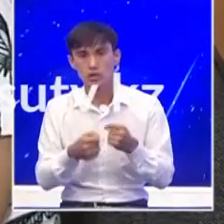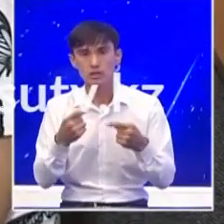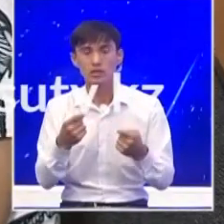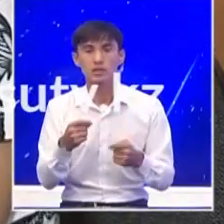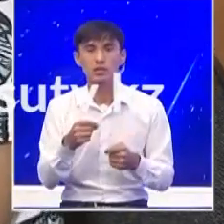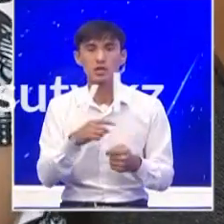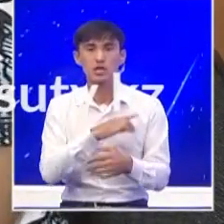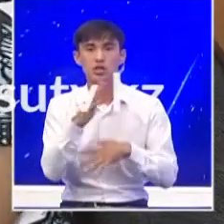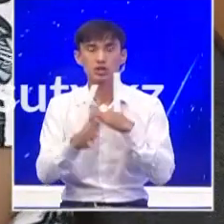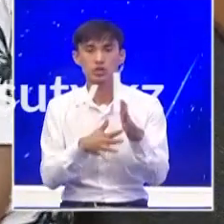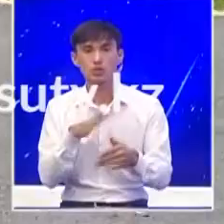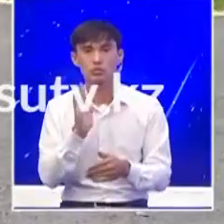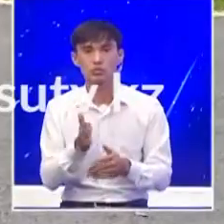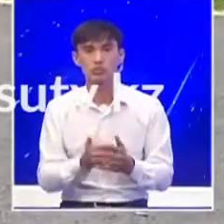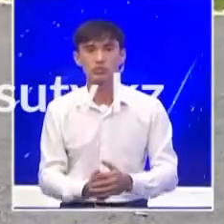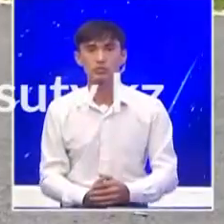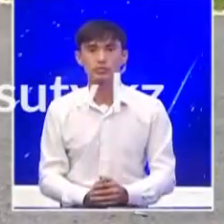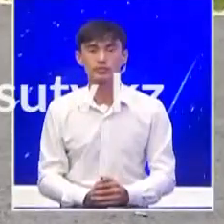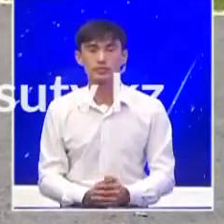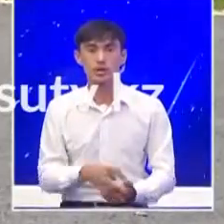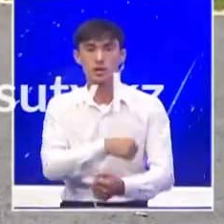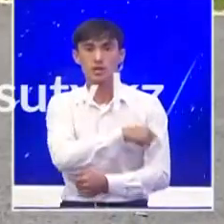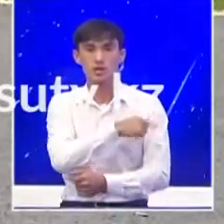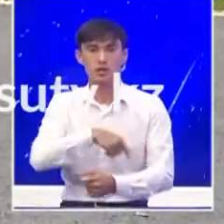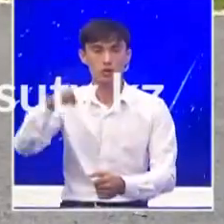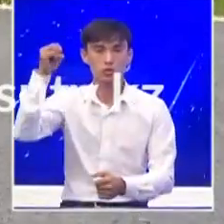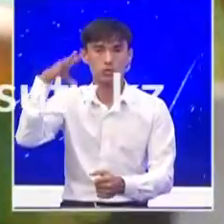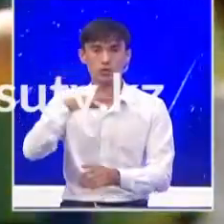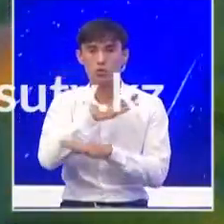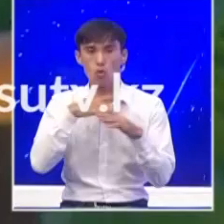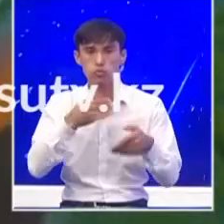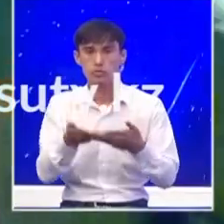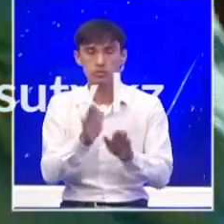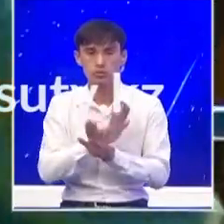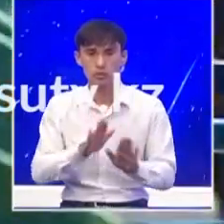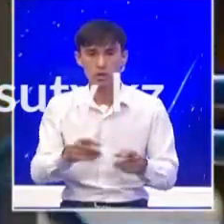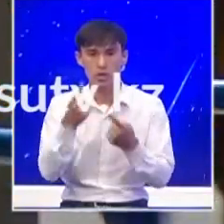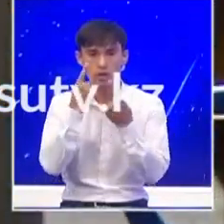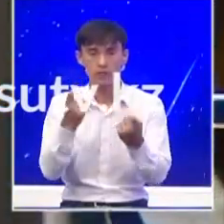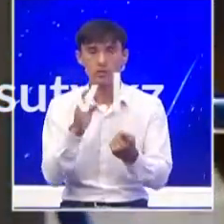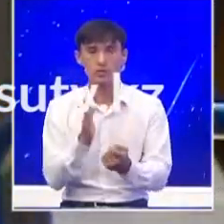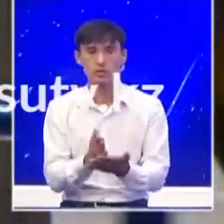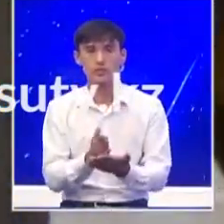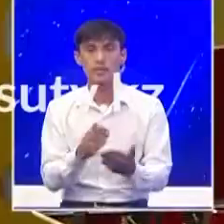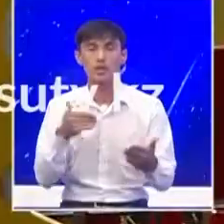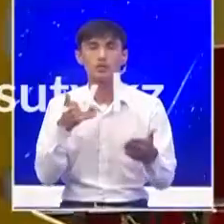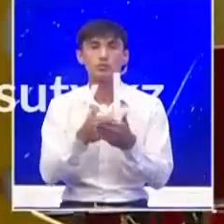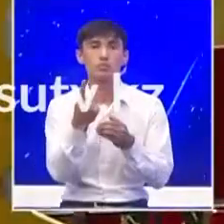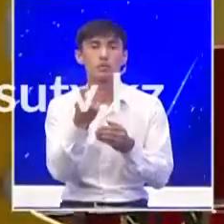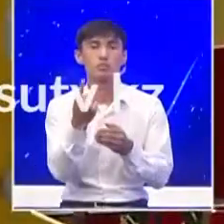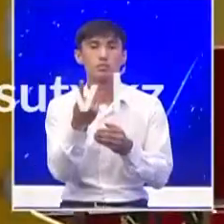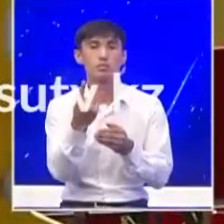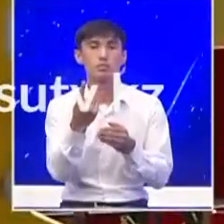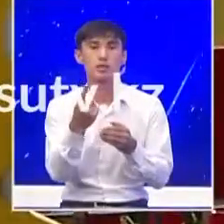метр секундқа дейін байқалады. Дәрігерлер күн астында көп жүрмеуге кеңес береді. Өйткені түскі 1 мен кешкі 5-тің арасында күн